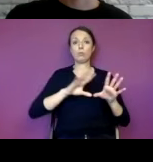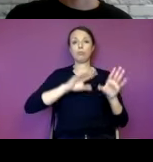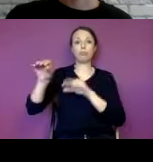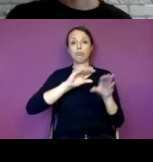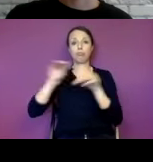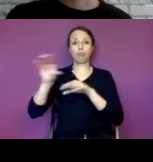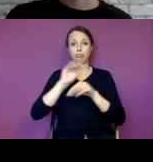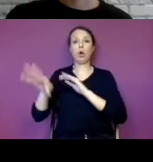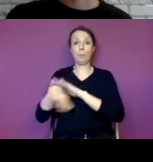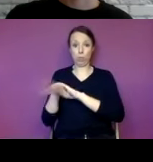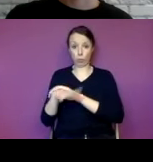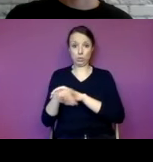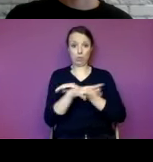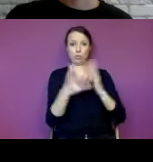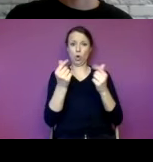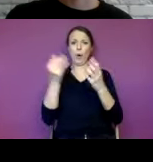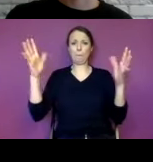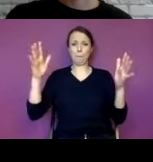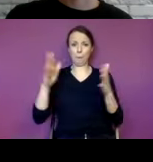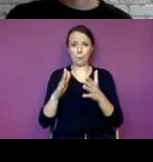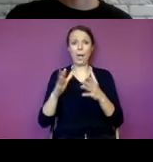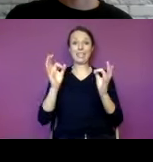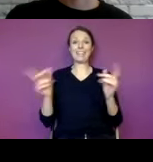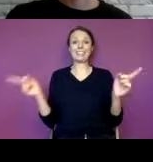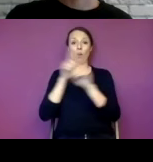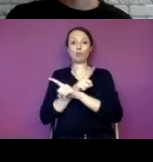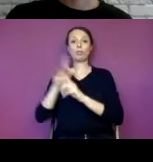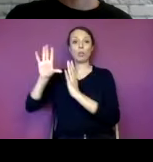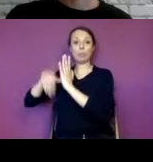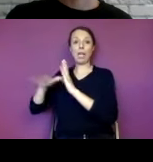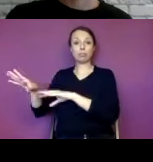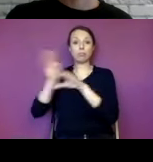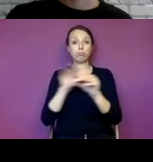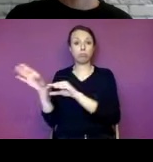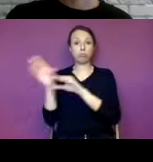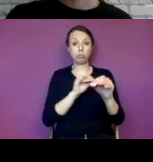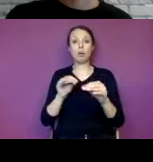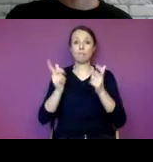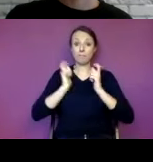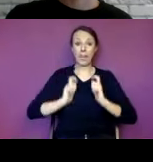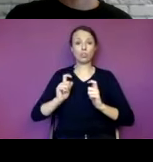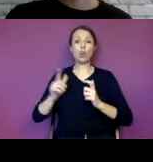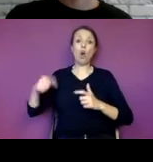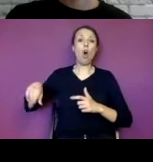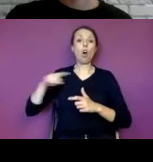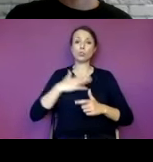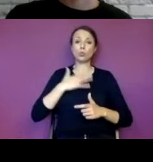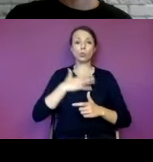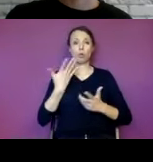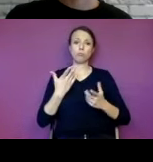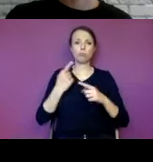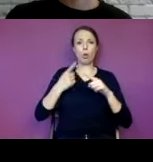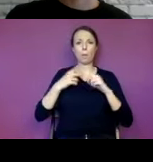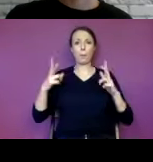do której napływają mieszczanie, osoby, które traktują ją w kategoriach rekreacyjnych, z którymi w ogóle tego doświadczenia